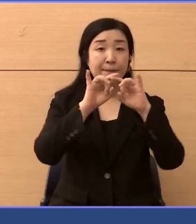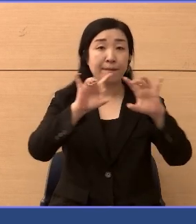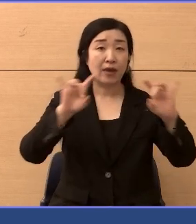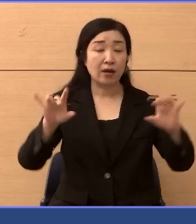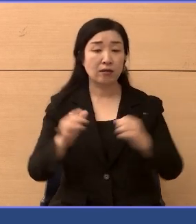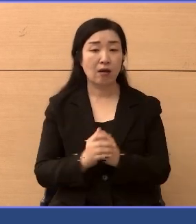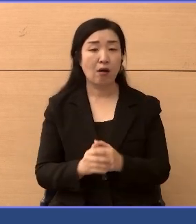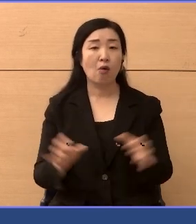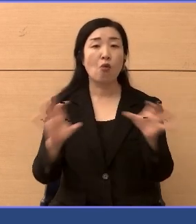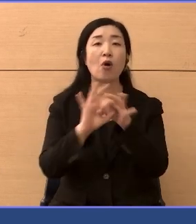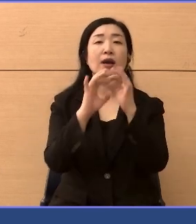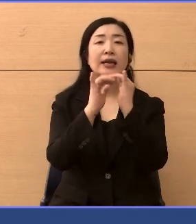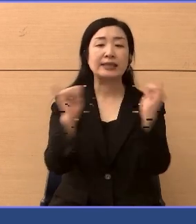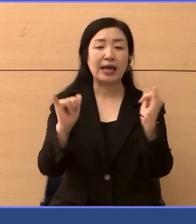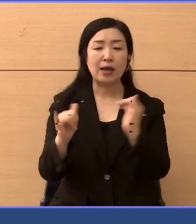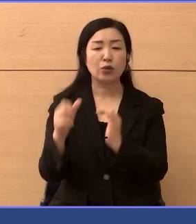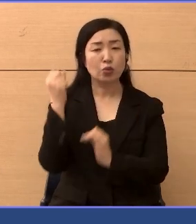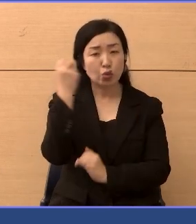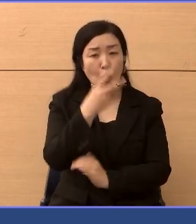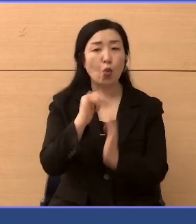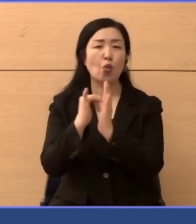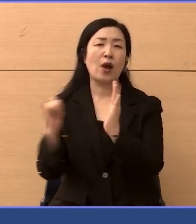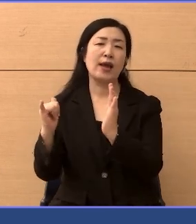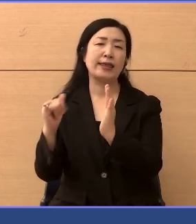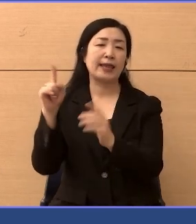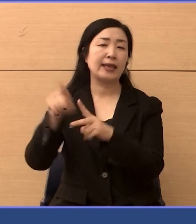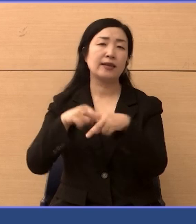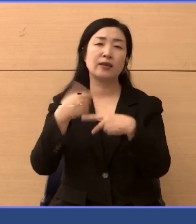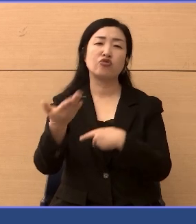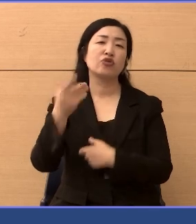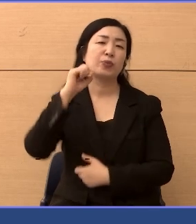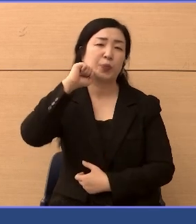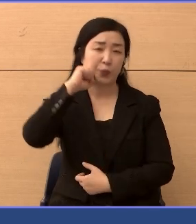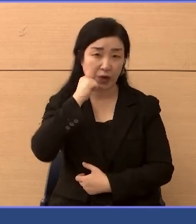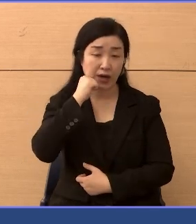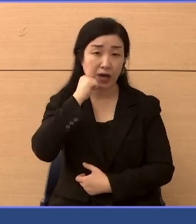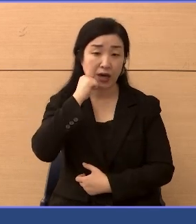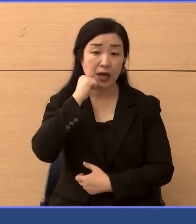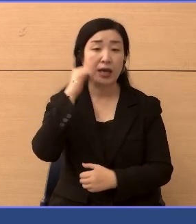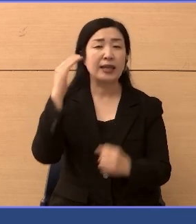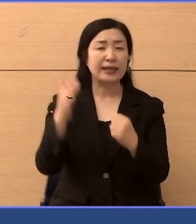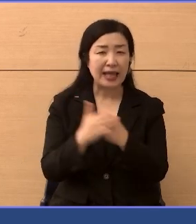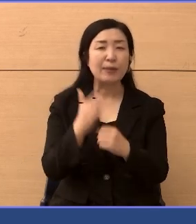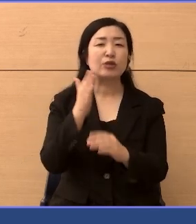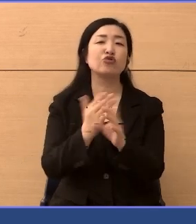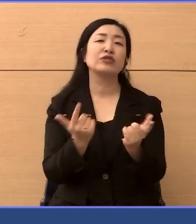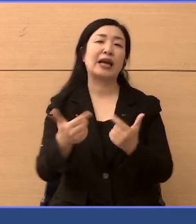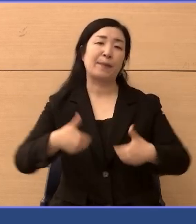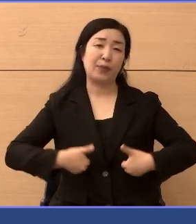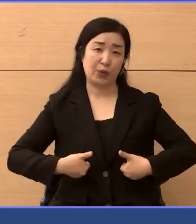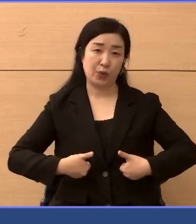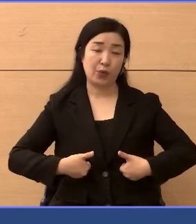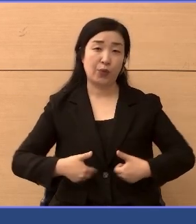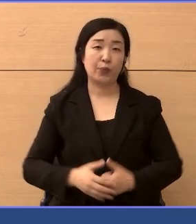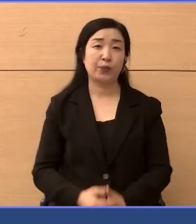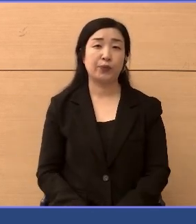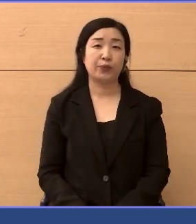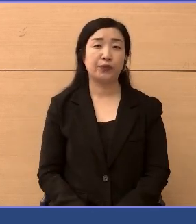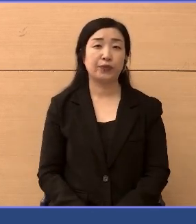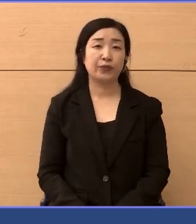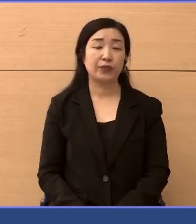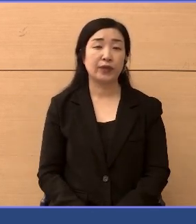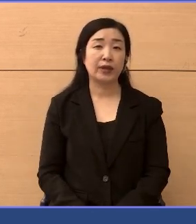또는 Of 관계자들, course, we 특히나 need to 가족들에 대한 intervene 이해도 to 어렵습니다. 그렇기 directly 때문에 우리는 address the 중재를 해야 되고요. handicaps that are 그리고 또 associated with 이들이